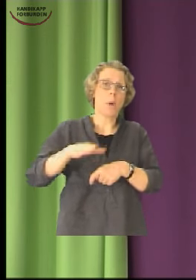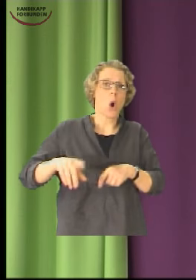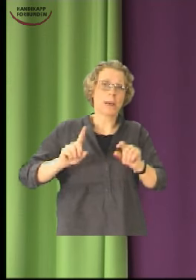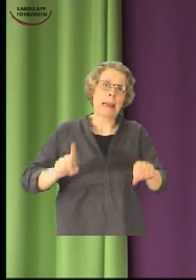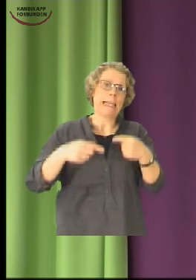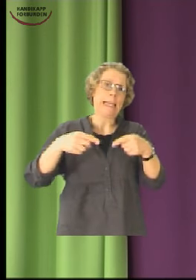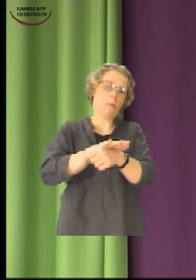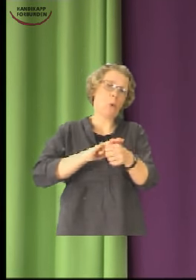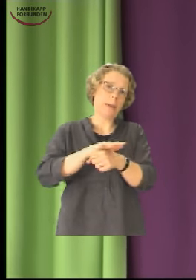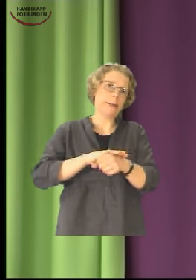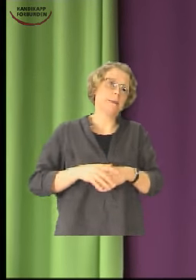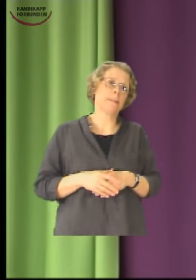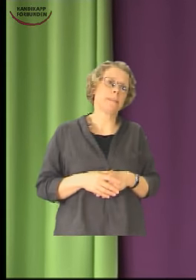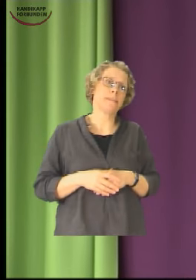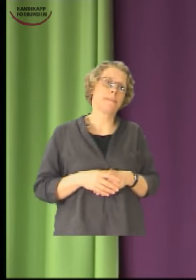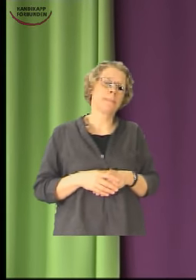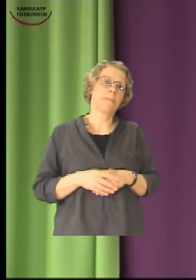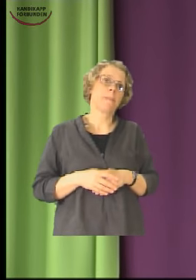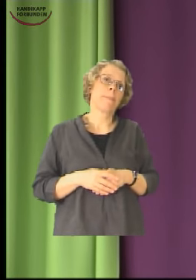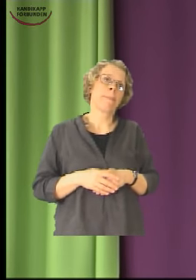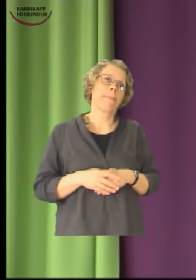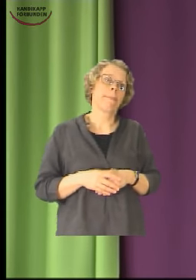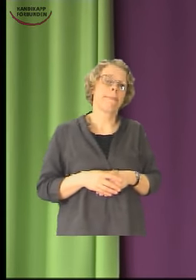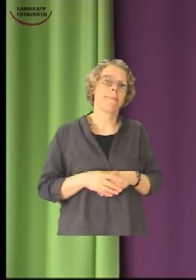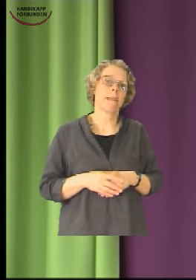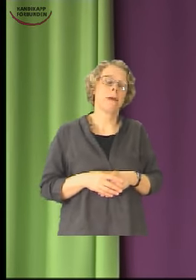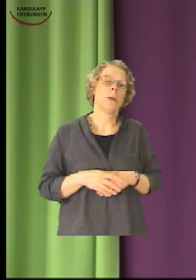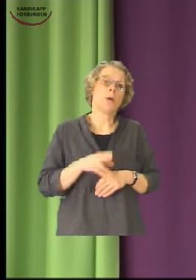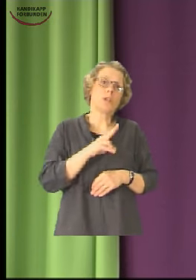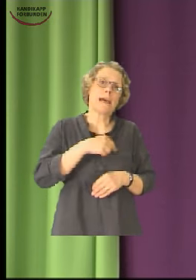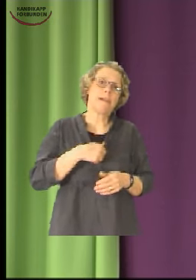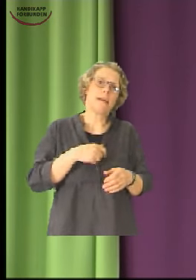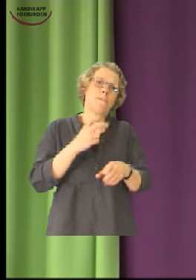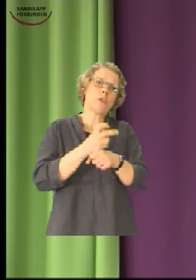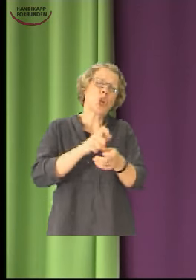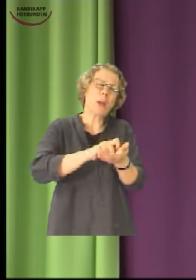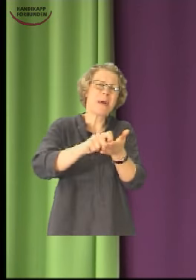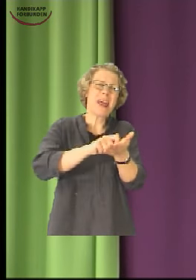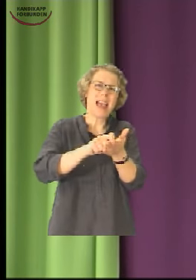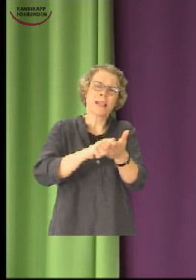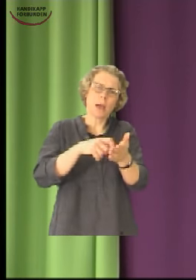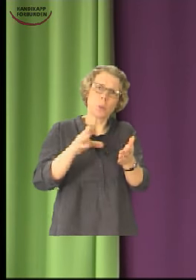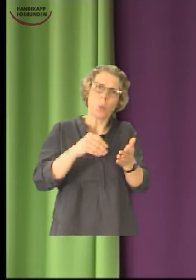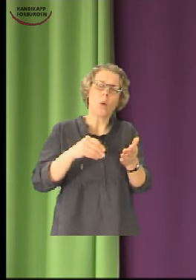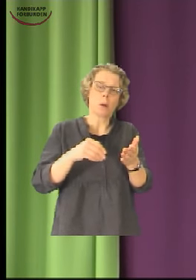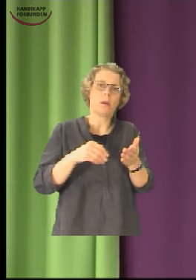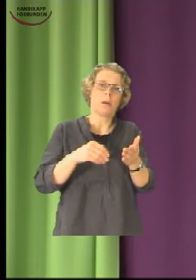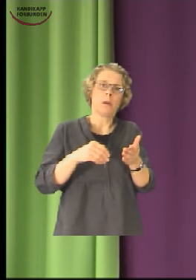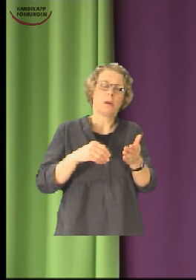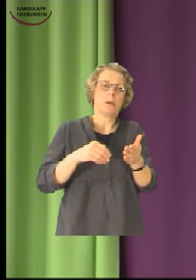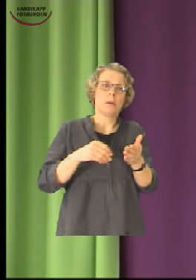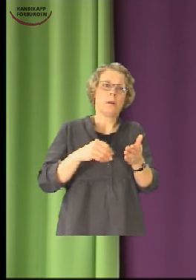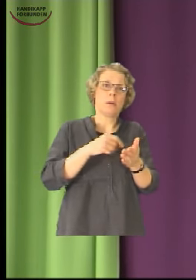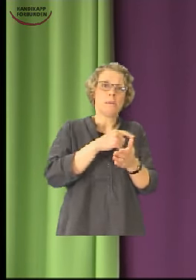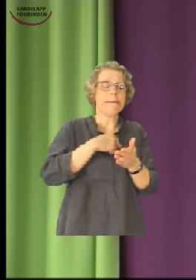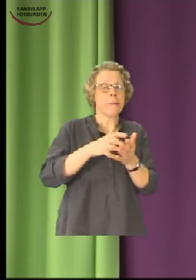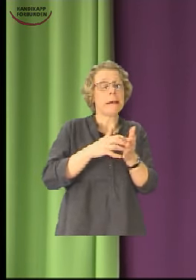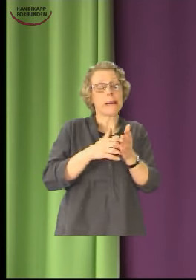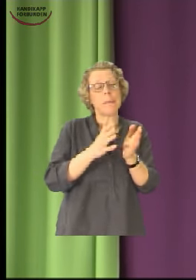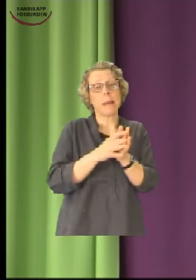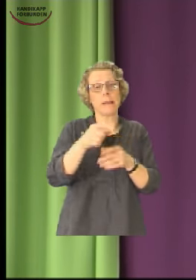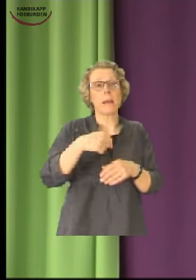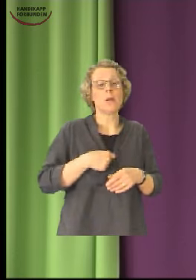exempelvis. Så när man dimensionerar så räknar man i regel inte in det. De flesta landsting